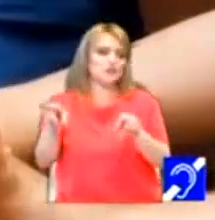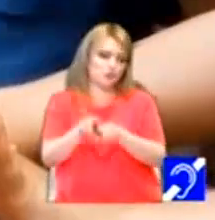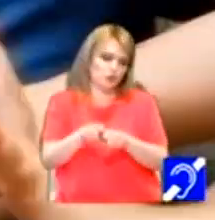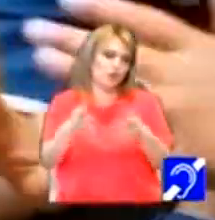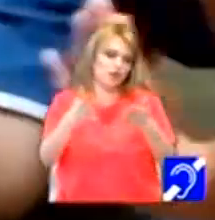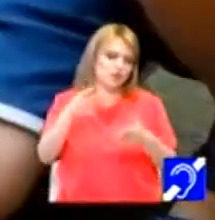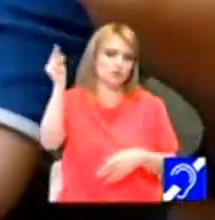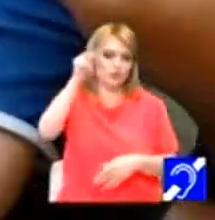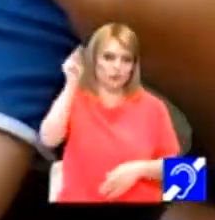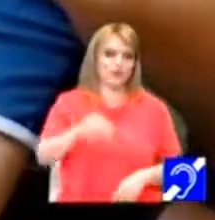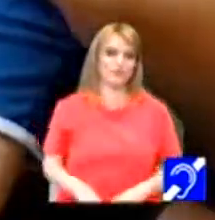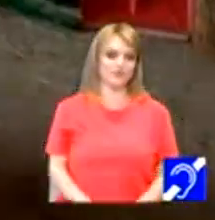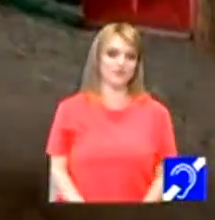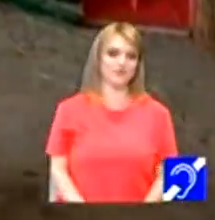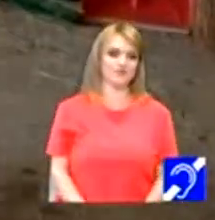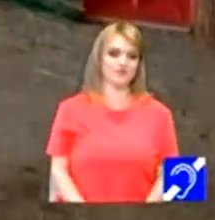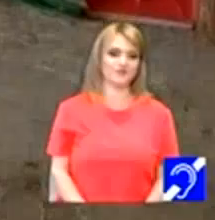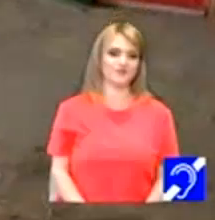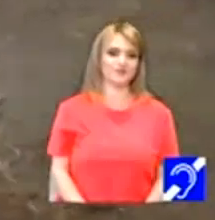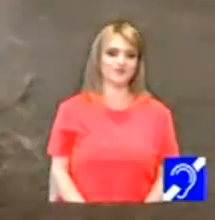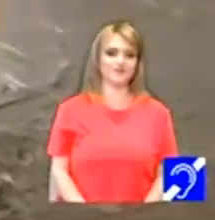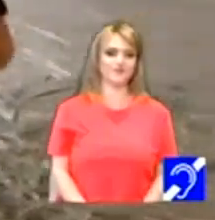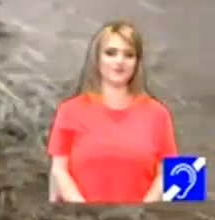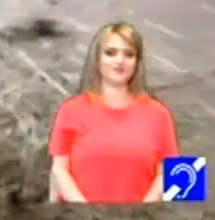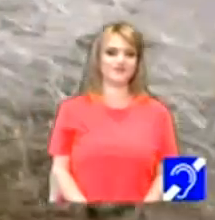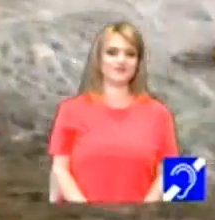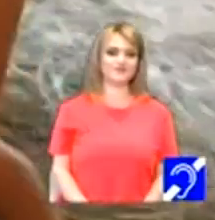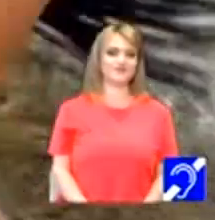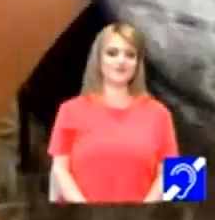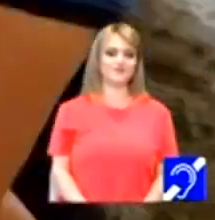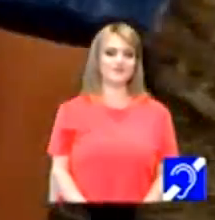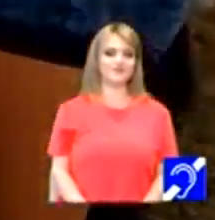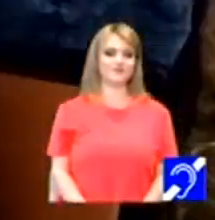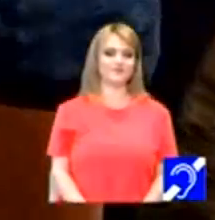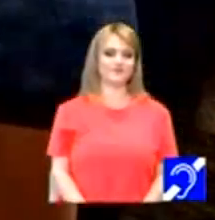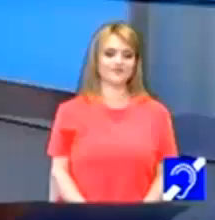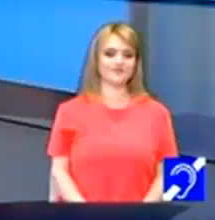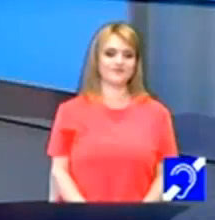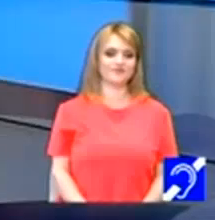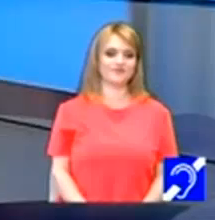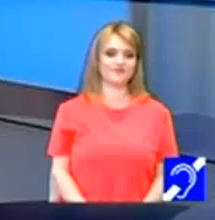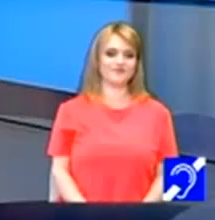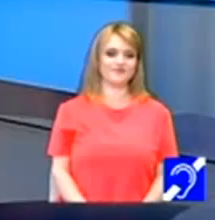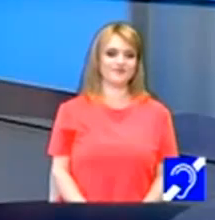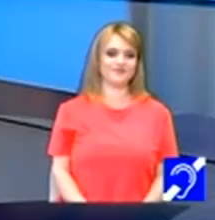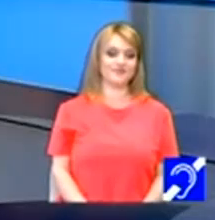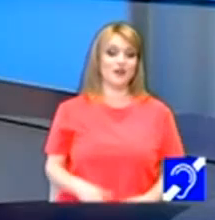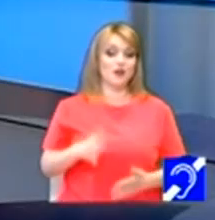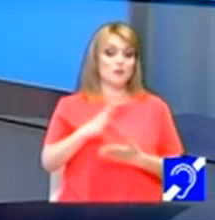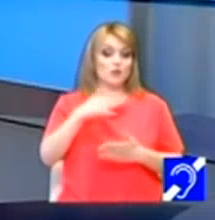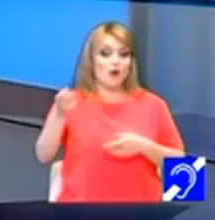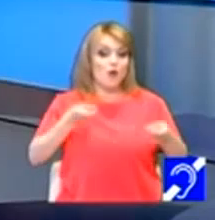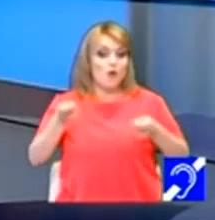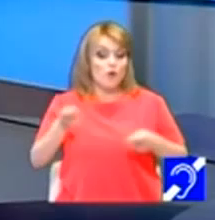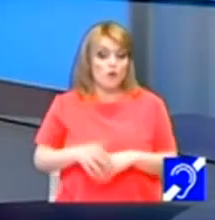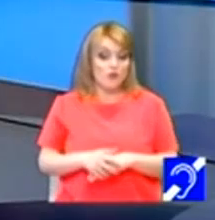se reinventa, chiar dacă pentru o perioadă învățământul va fi online. Mai multe guverne